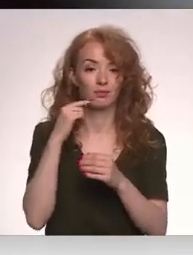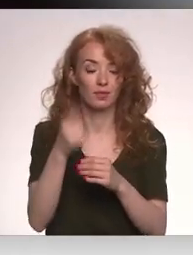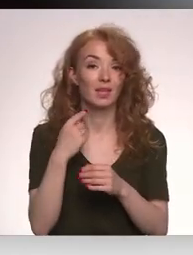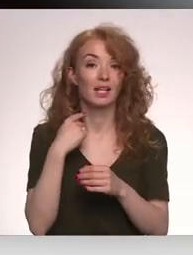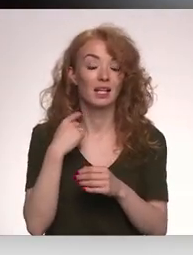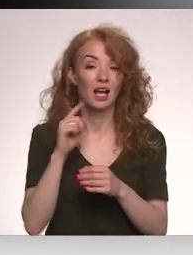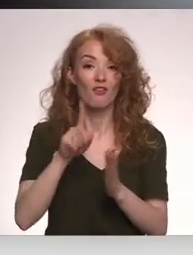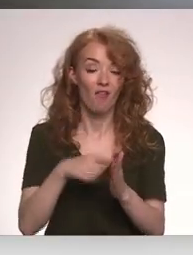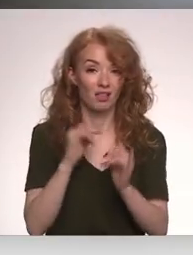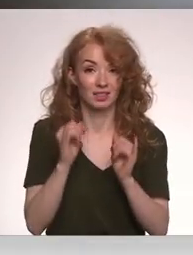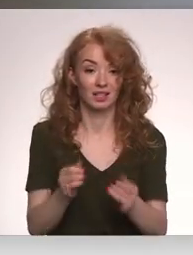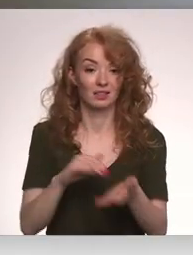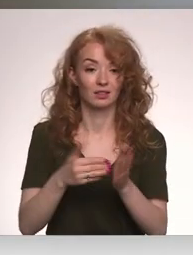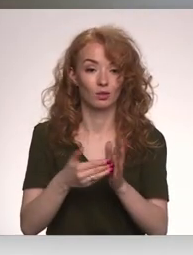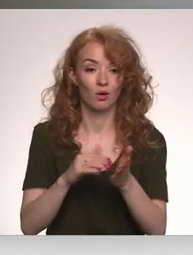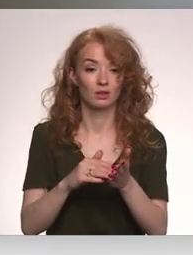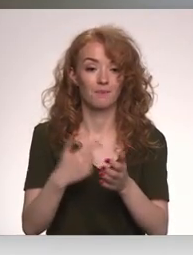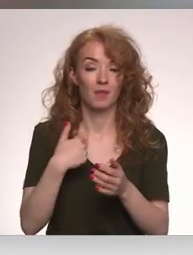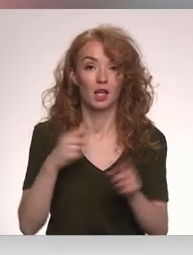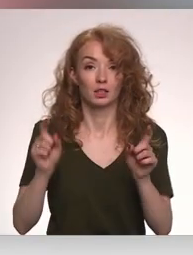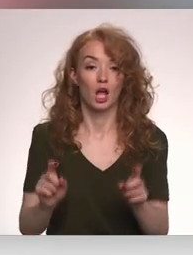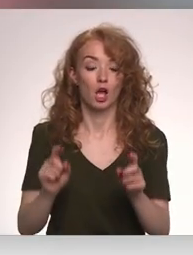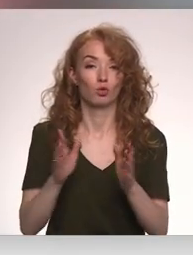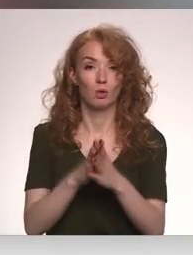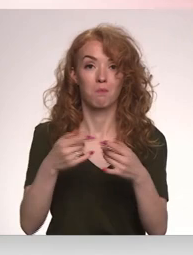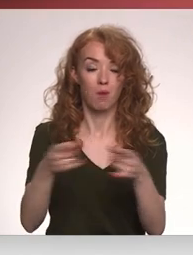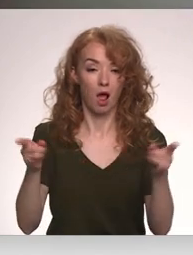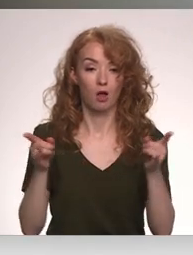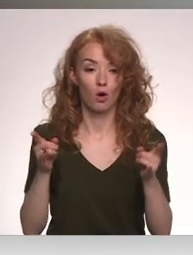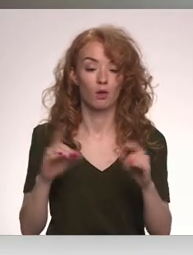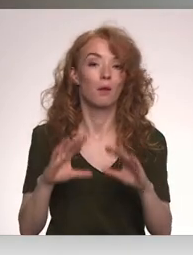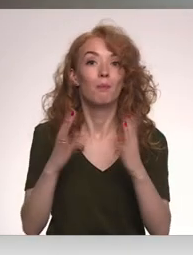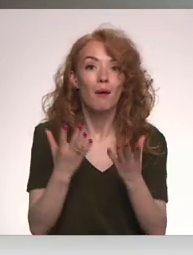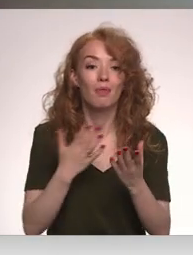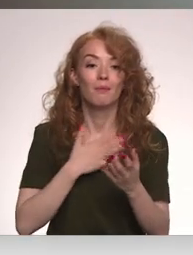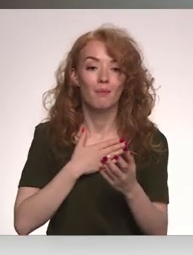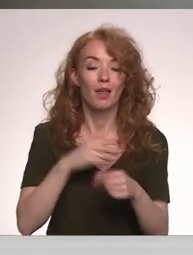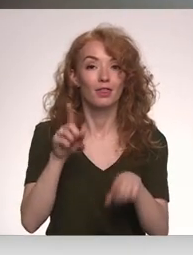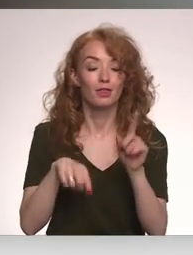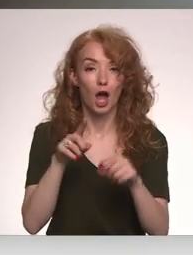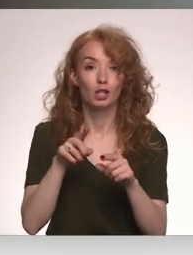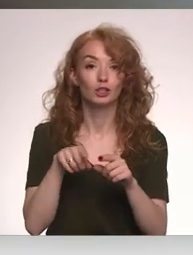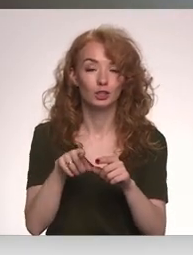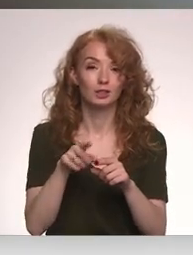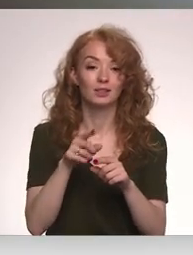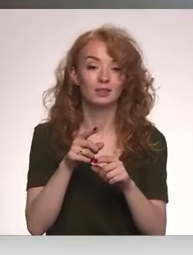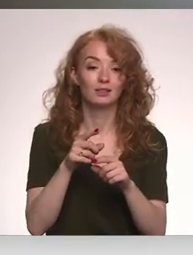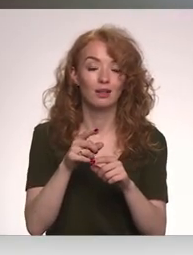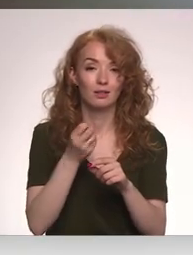ir vēl čābīgāk, ja? Redziet, es sēžu uz balkona, bet man te daži salāti jaugi,